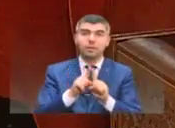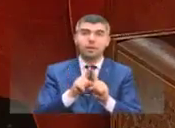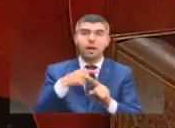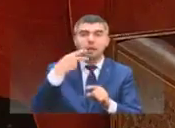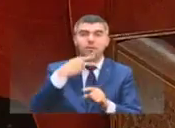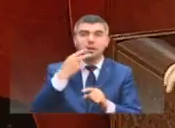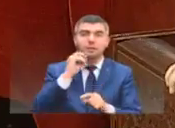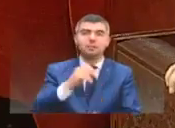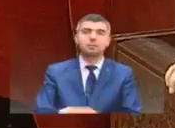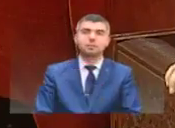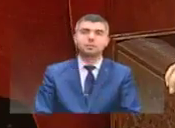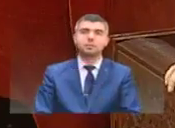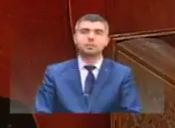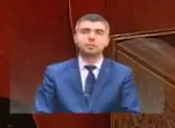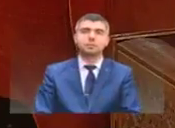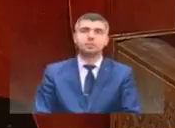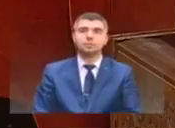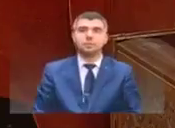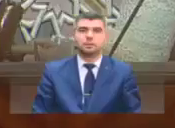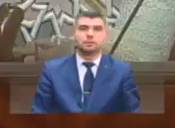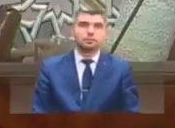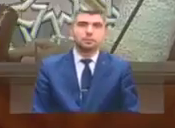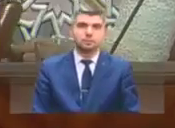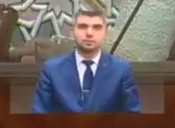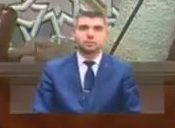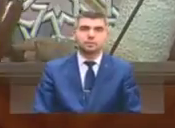المد. الى سمحتوا الى سمحتوا.